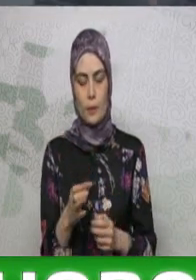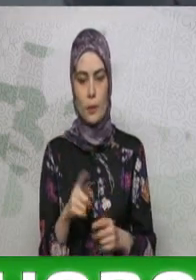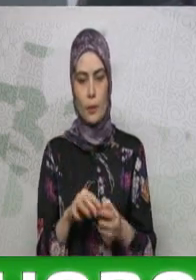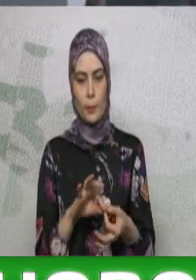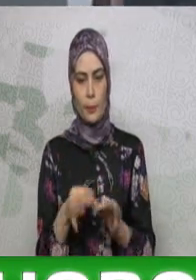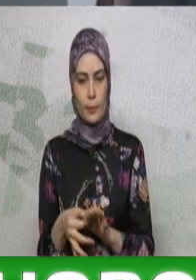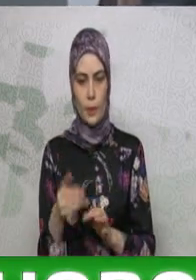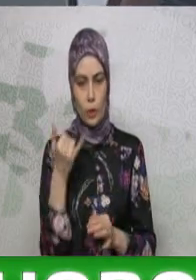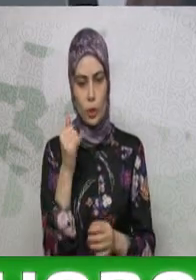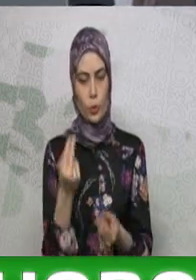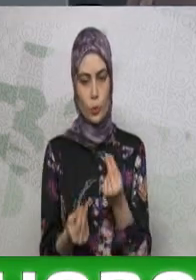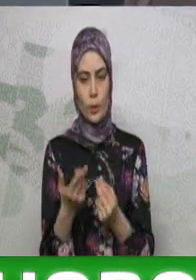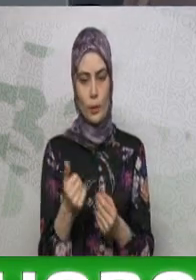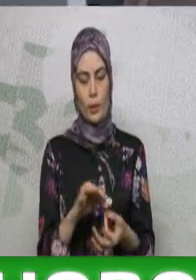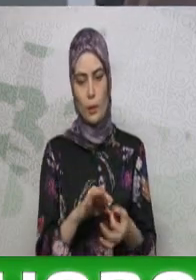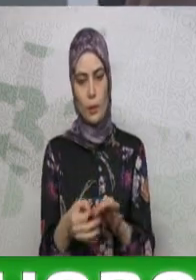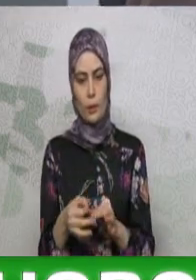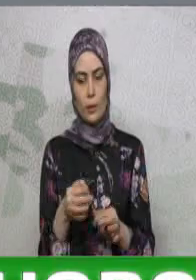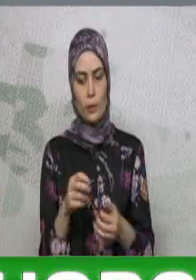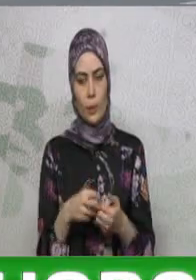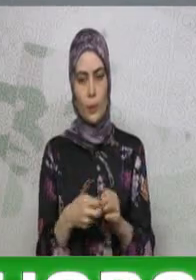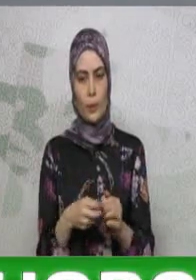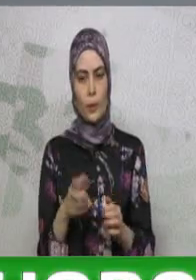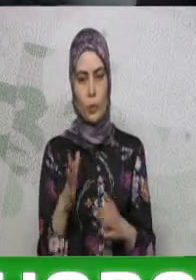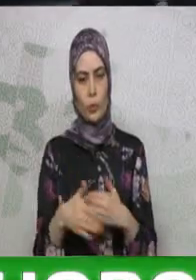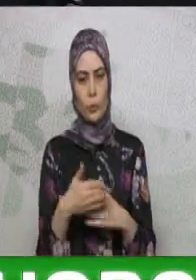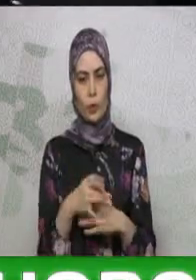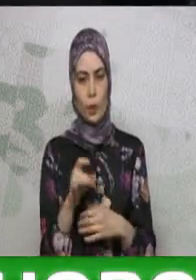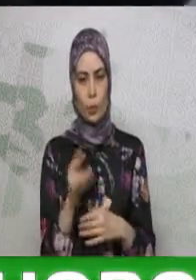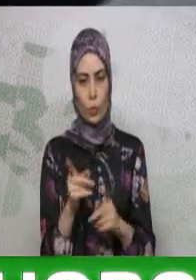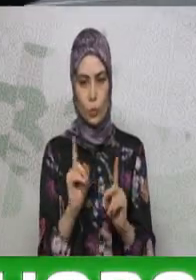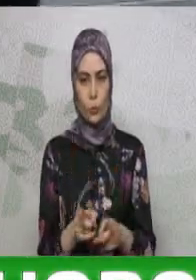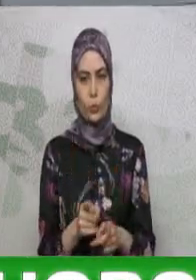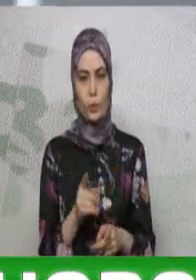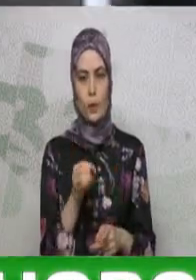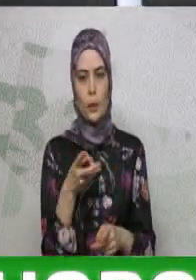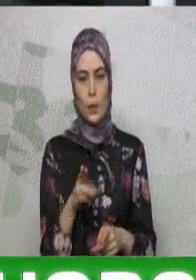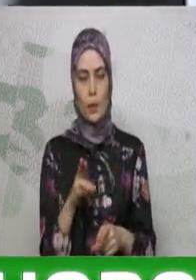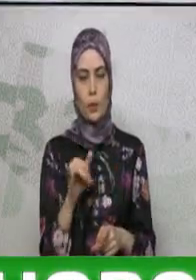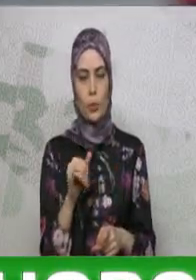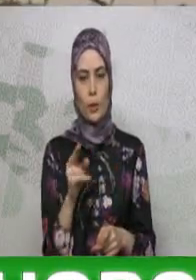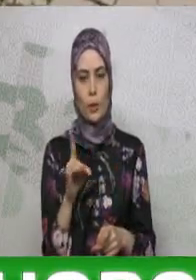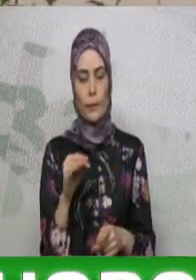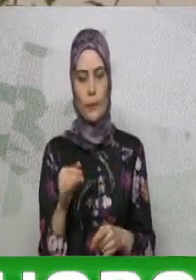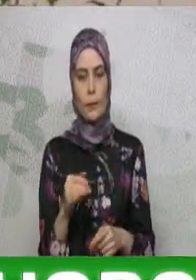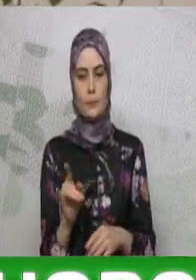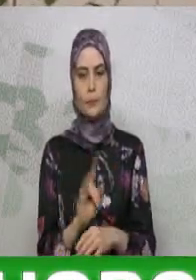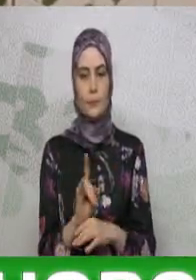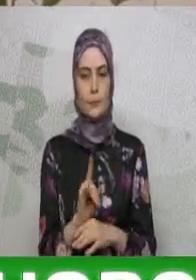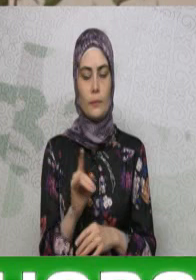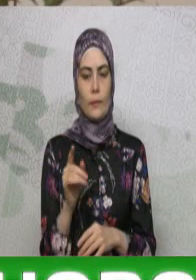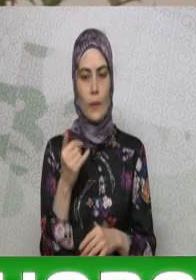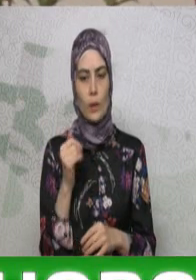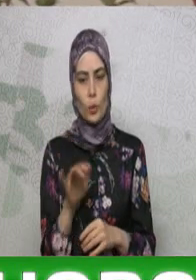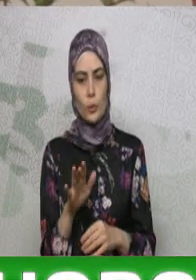звонок может обернуться вполне реальным сроком. Этому преступлению против общественного порядка посвящена целая статья Уголовного кодекса России, заведомо ложное